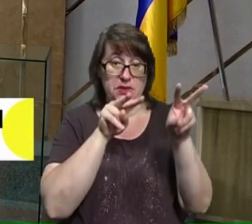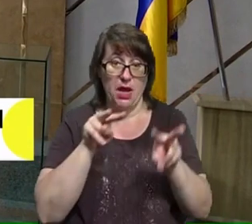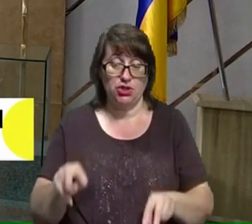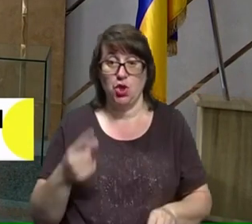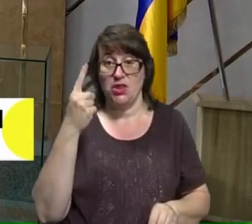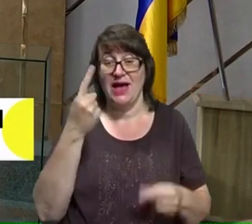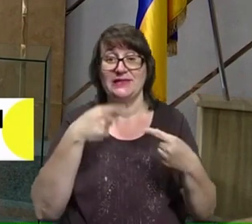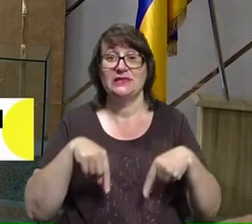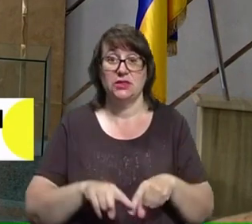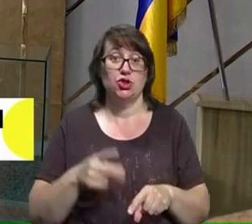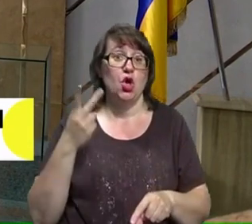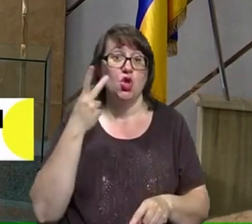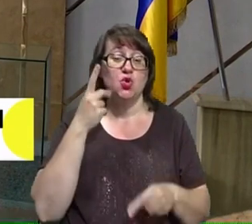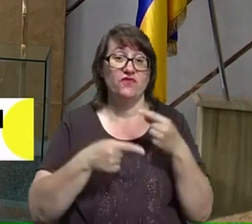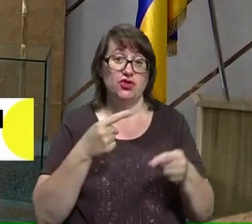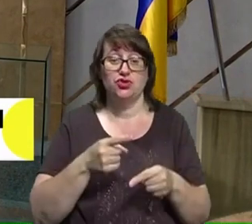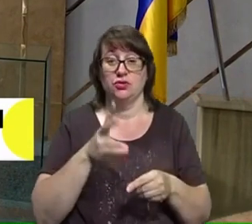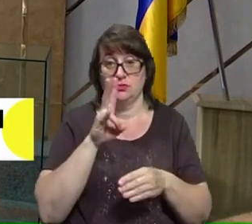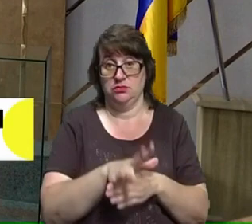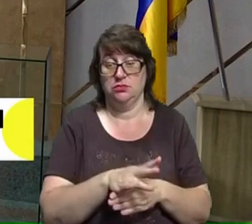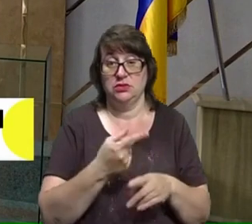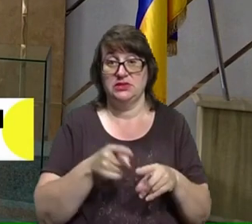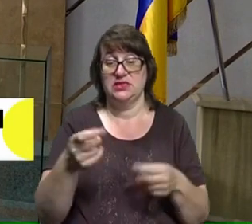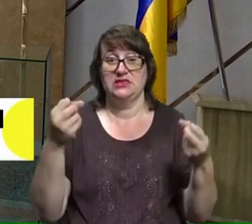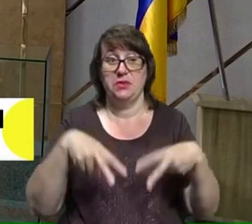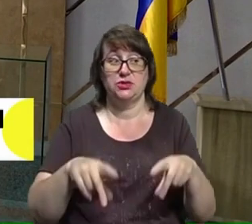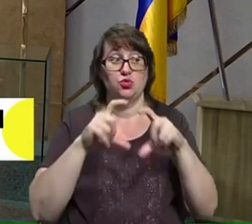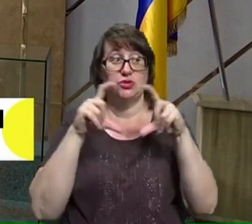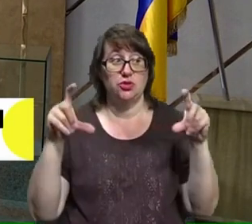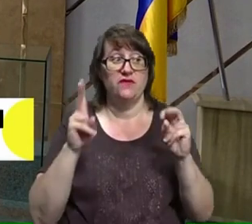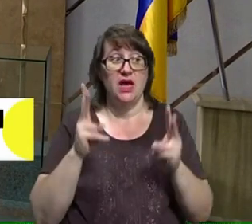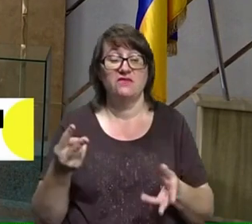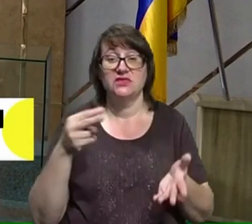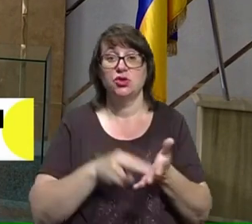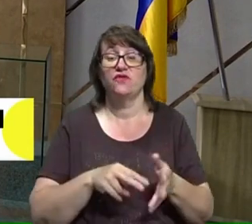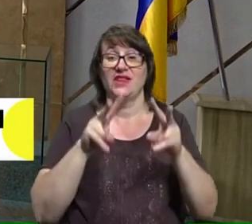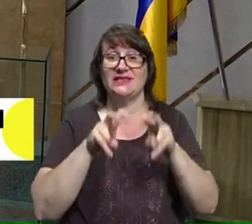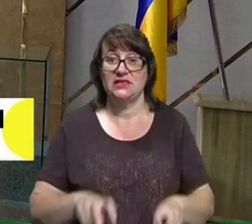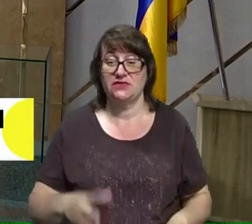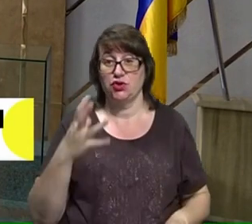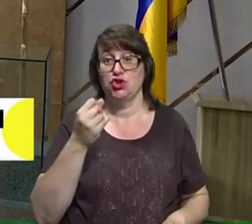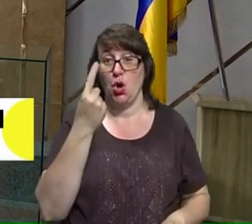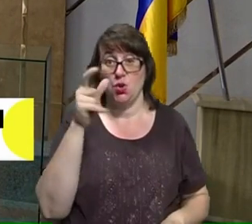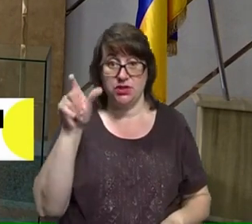довічно позбавлених волі цієї спецустанови. Як встановило слідство, ще один